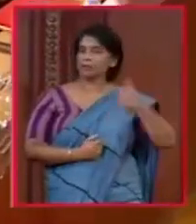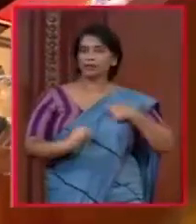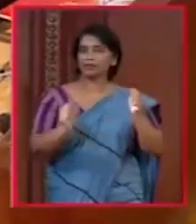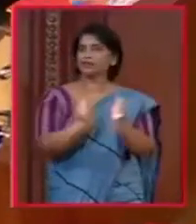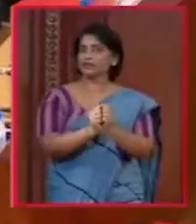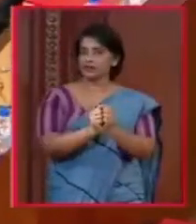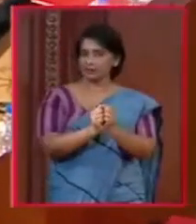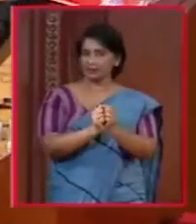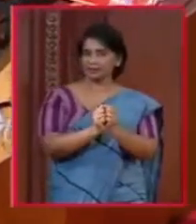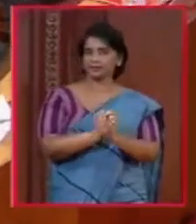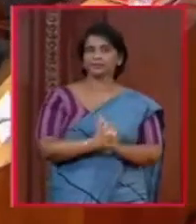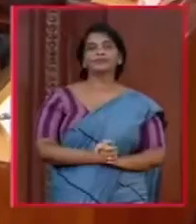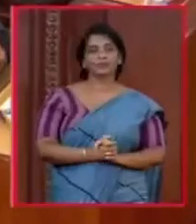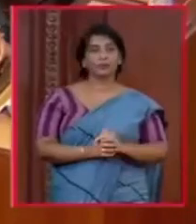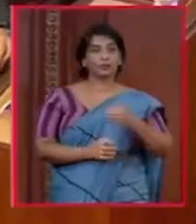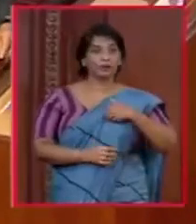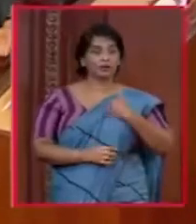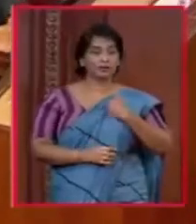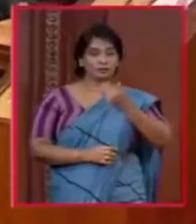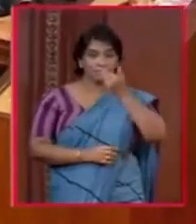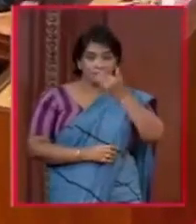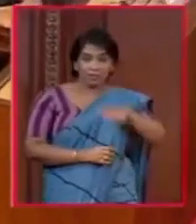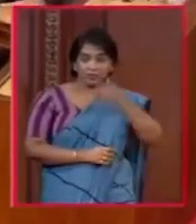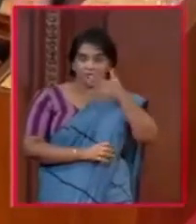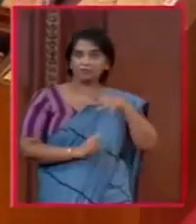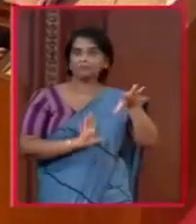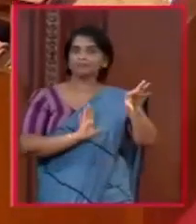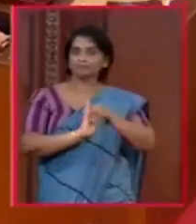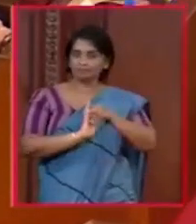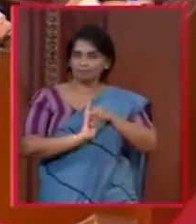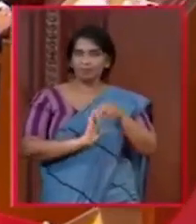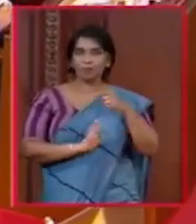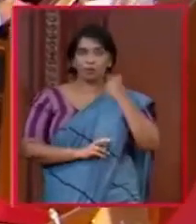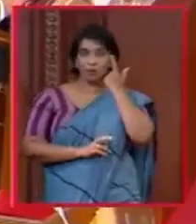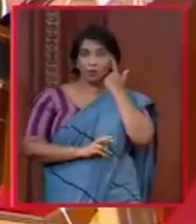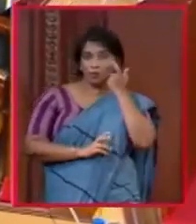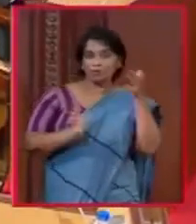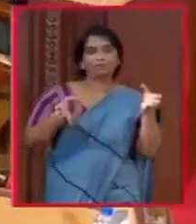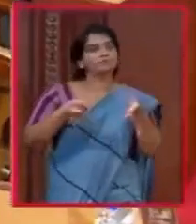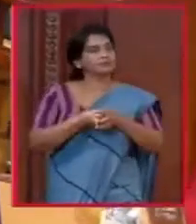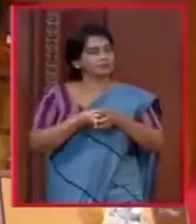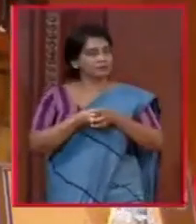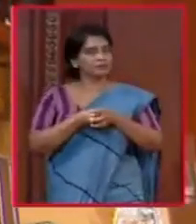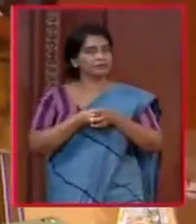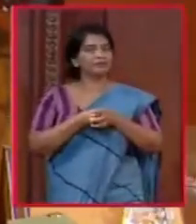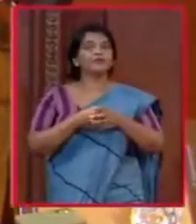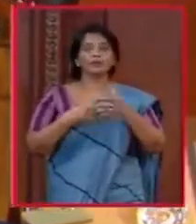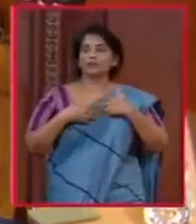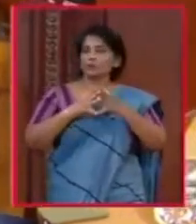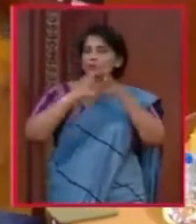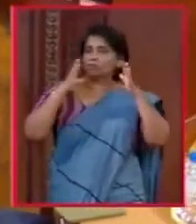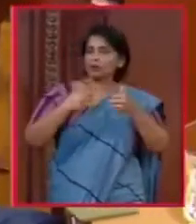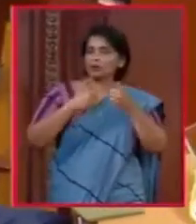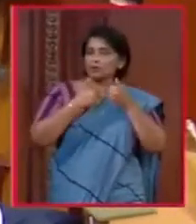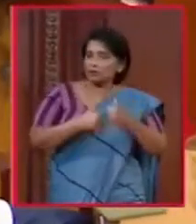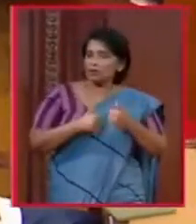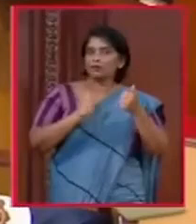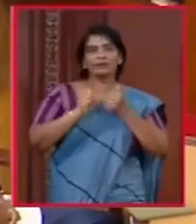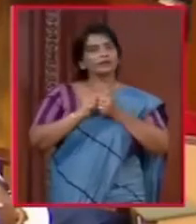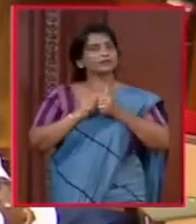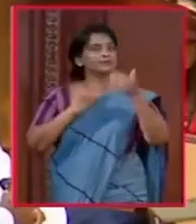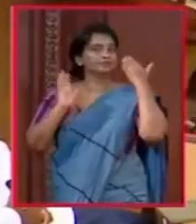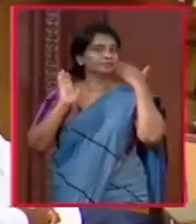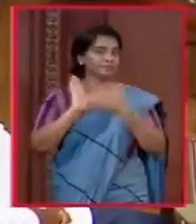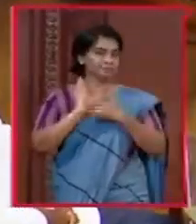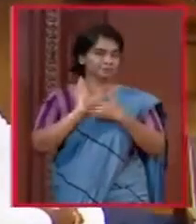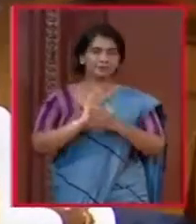කාර්යය හැකියාව නුරාගෙන දන්න දේ එක්ස්ප්‍රෙස් කරගෙන වඩාත් හොඳ තීන්දු තීරණ අරගෙන මේ